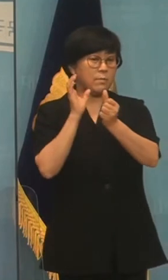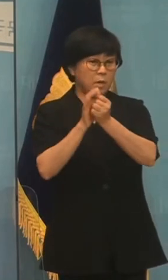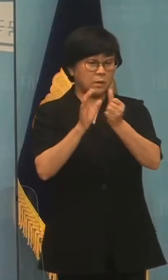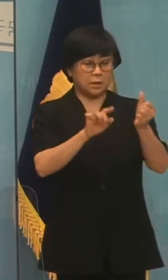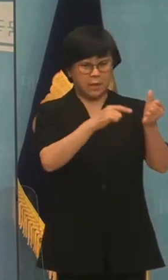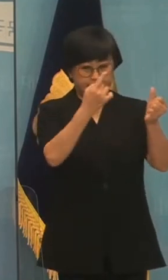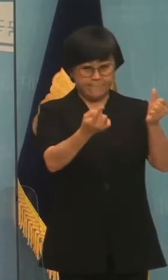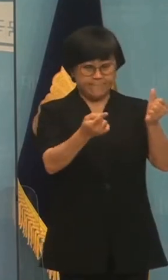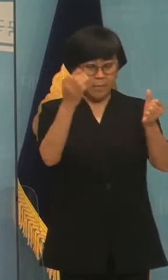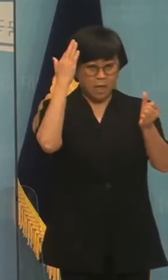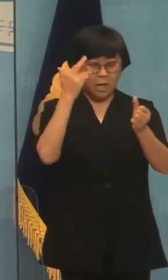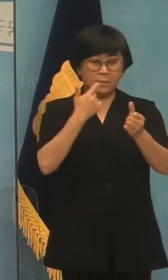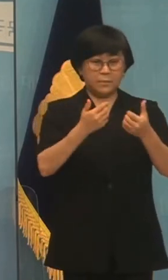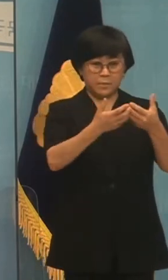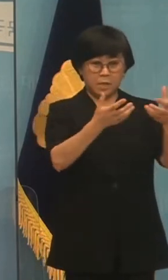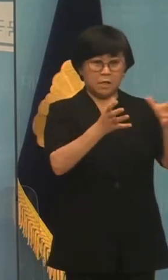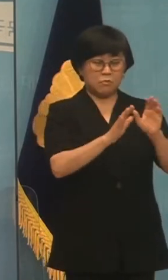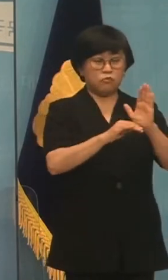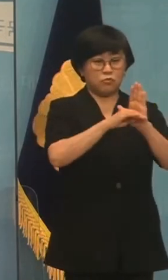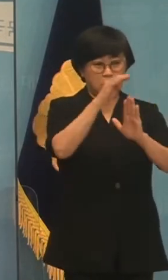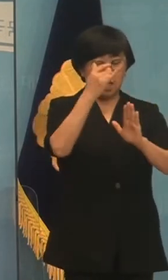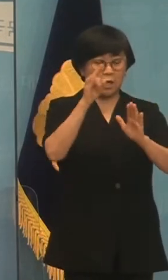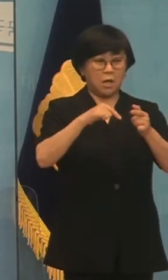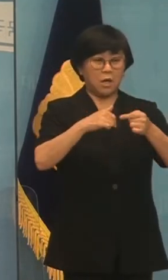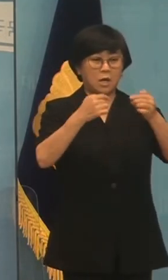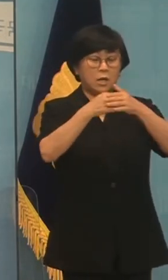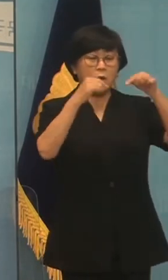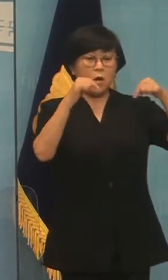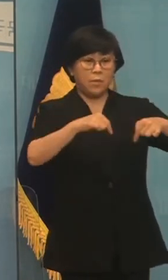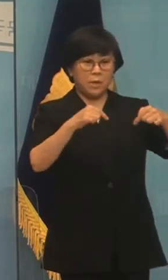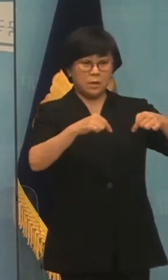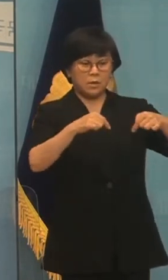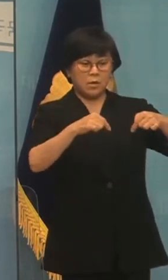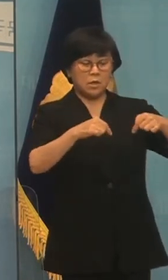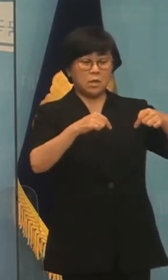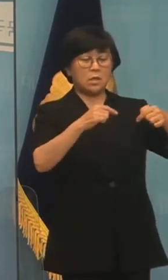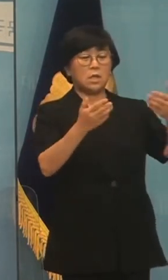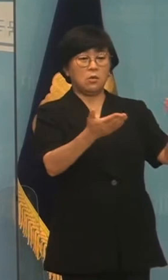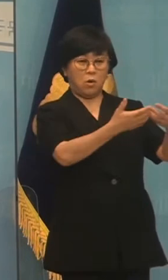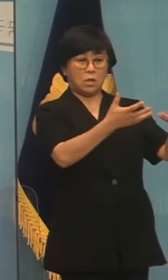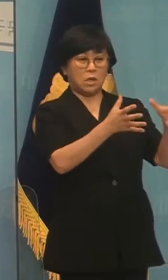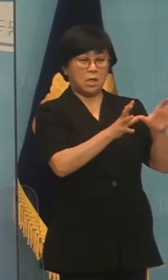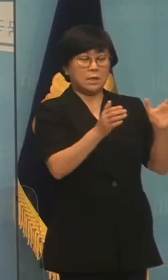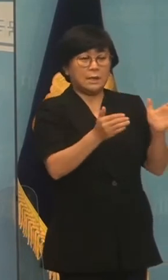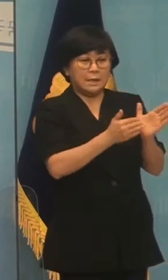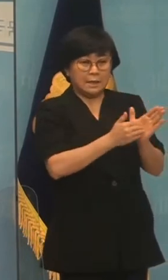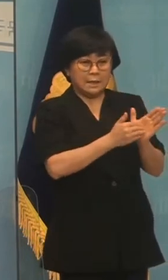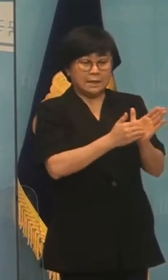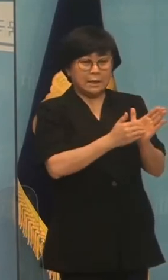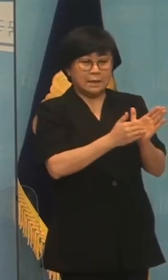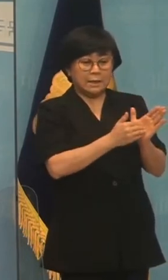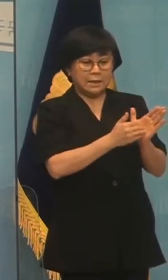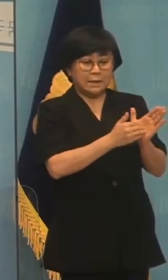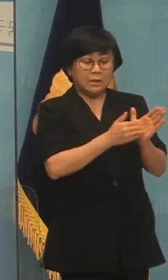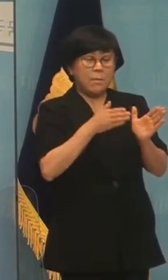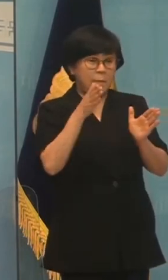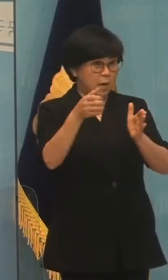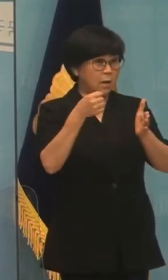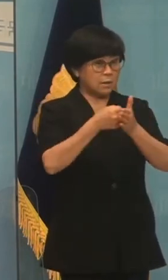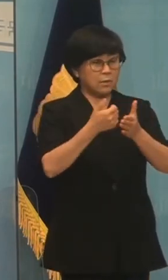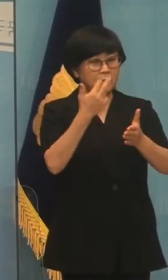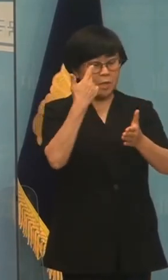이어 한미 북핵 수석대표 협의에 따라 한미 워킹그룹 종료로 방향을 잡은 것은